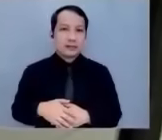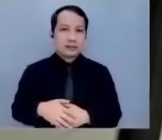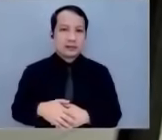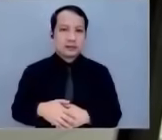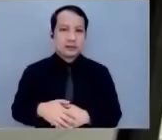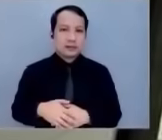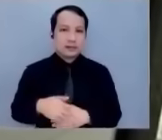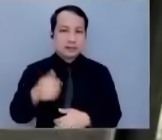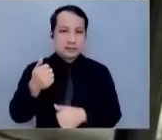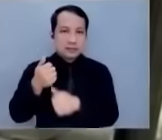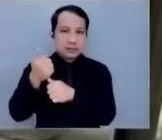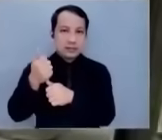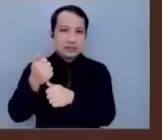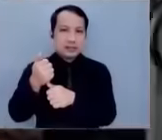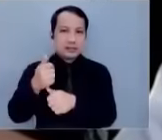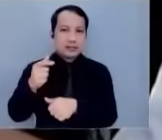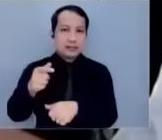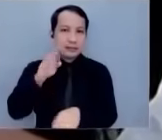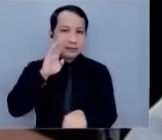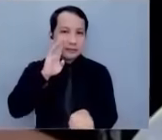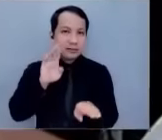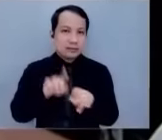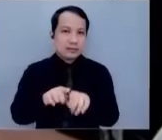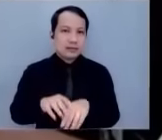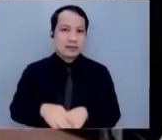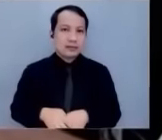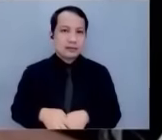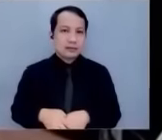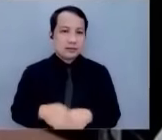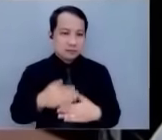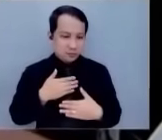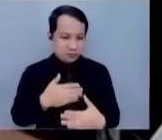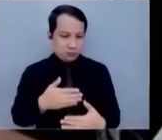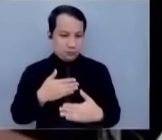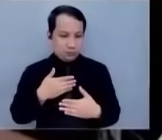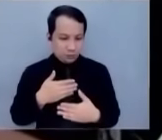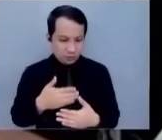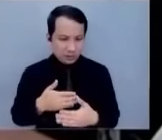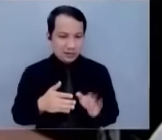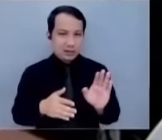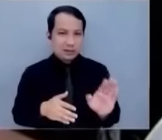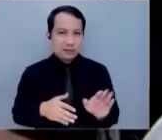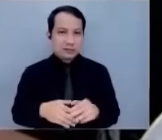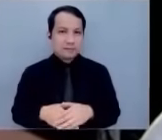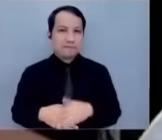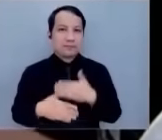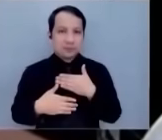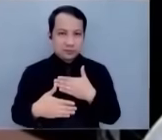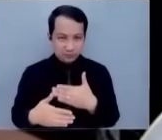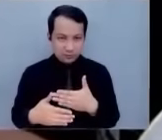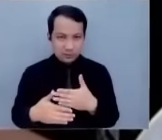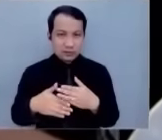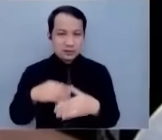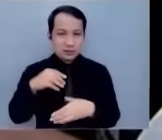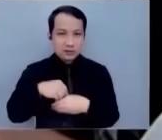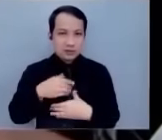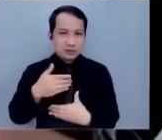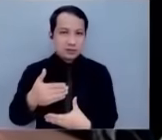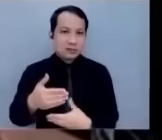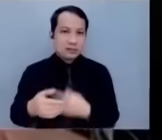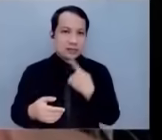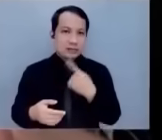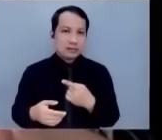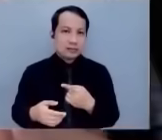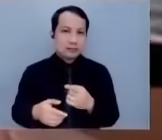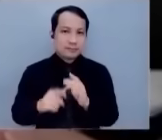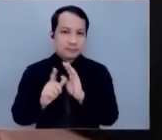tash sa kanyang kamba I said Breathe just go Breathe in Breathe out and he got it he got eventually he got